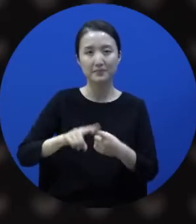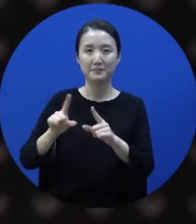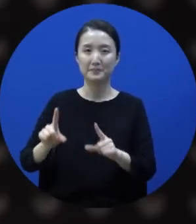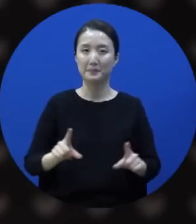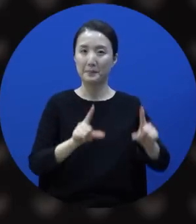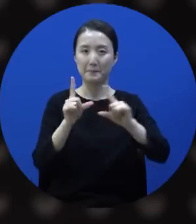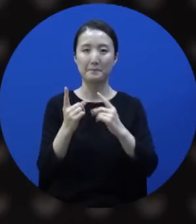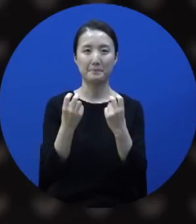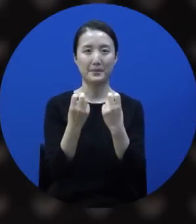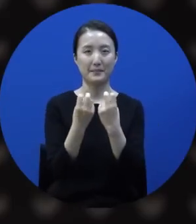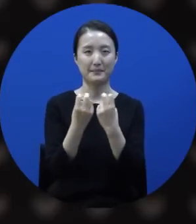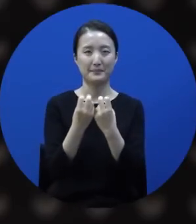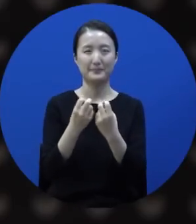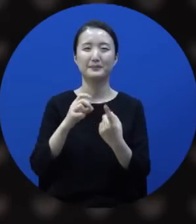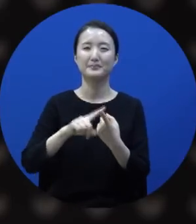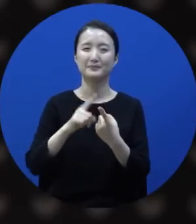기대되시나요?